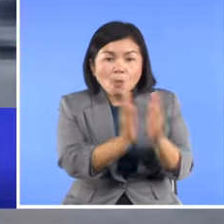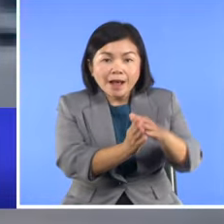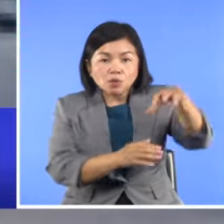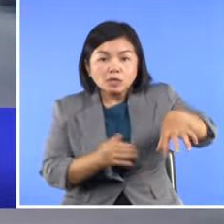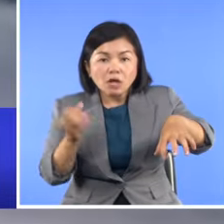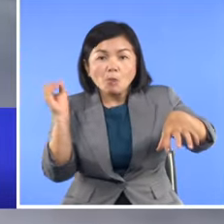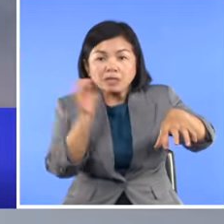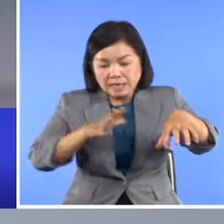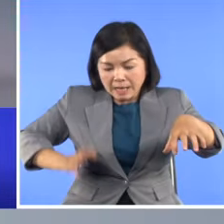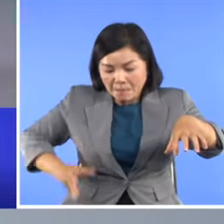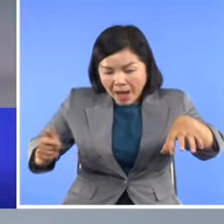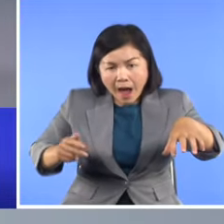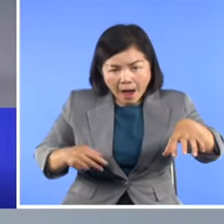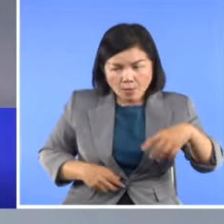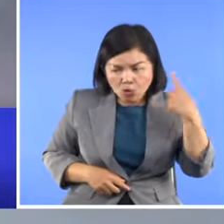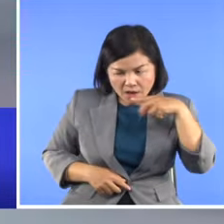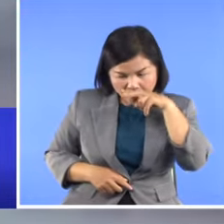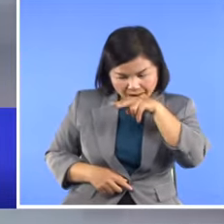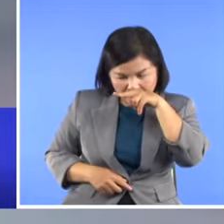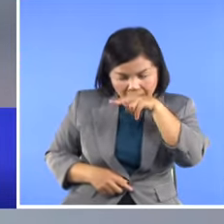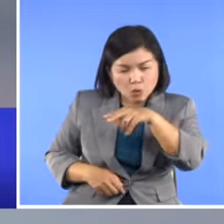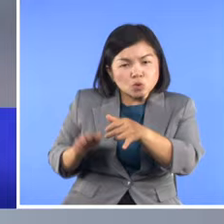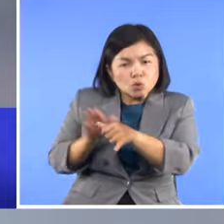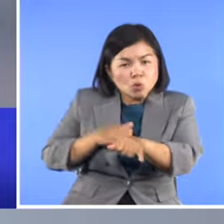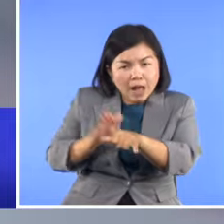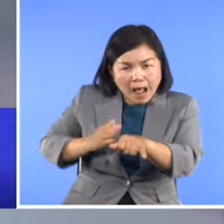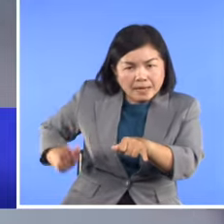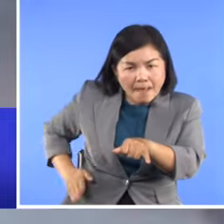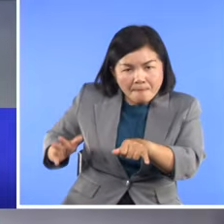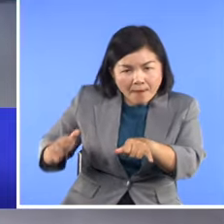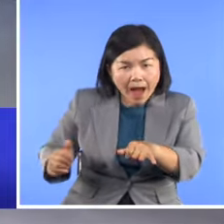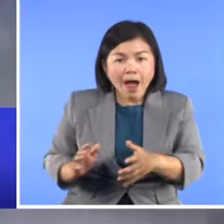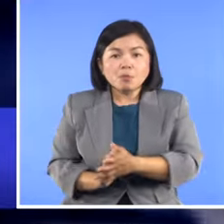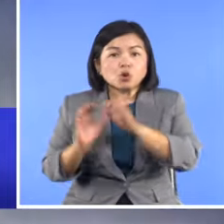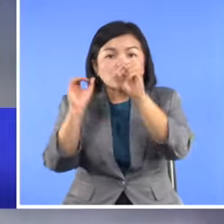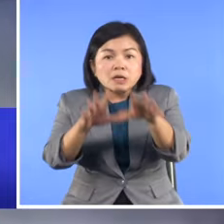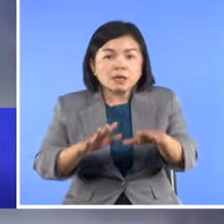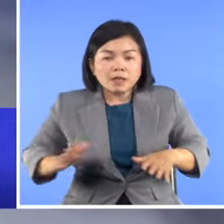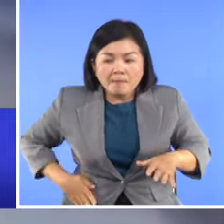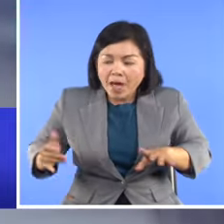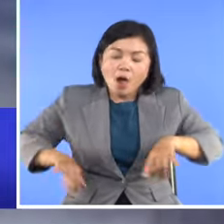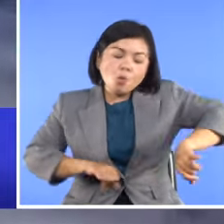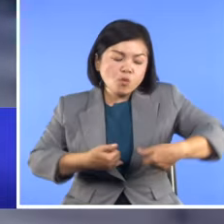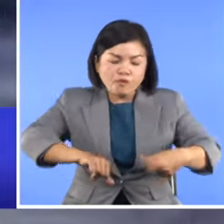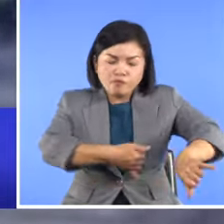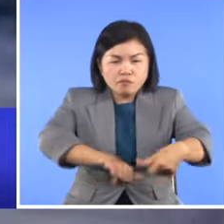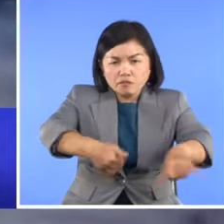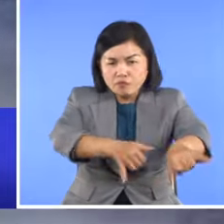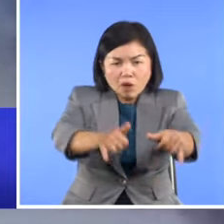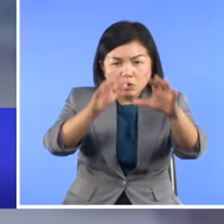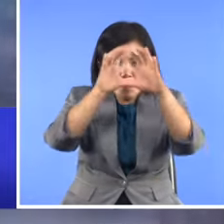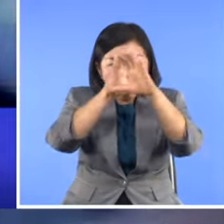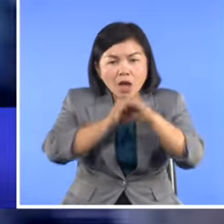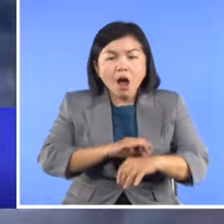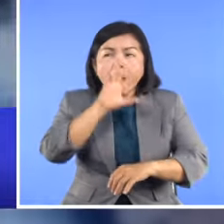ไม่ทราบว่าจะทำยังไงหมาพอถูกปล่อยปั๊บมันก็วิ่งไปทั่วเลยบริเวณเต็มถนนเนี่ยนะฮะในเวลากลางคืนเนี่ยเห่